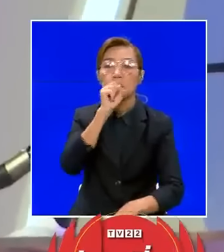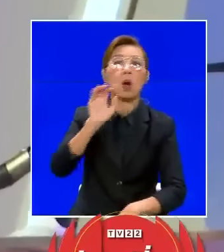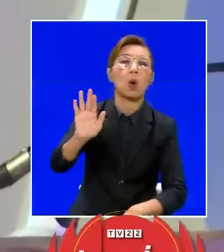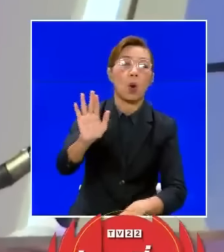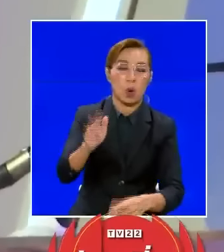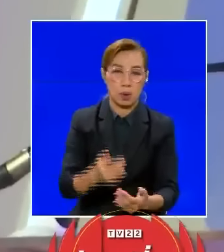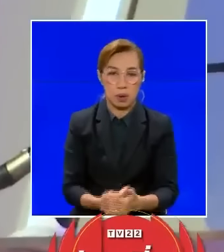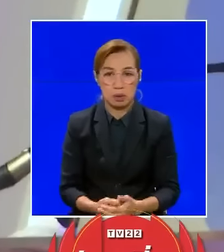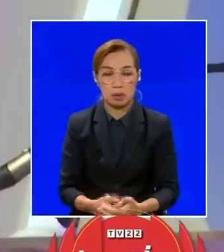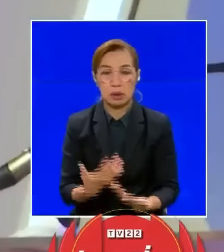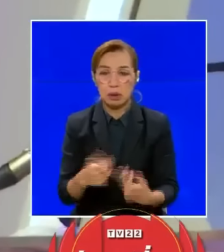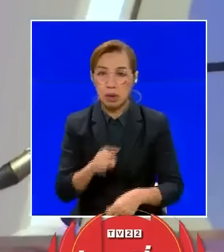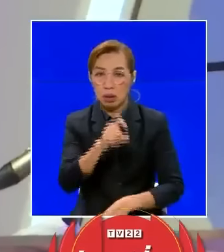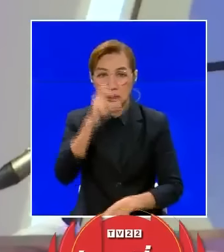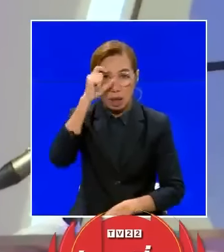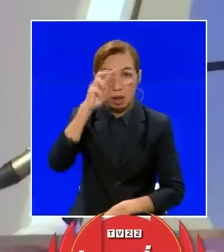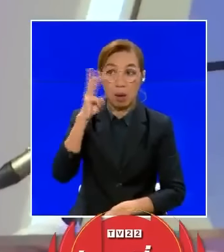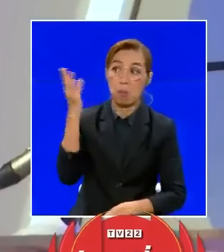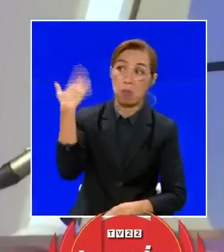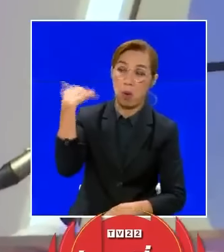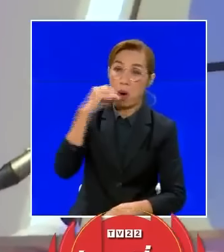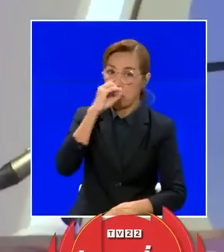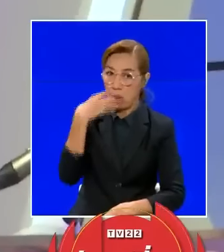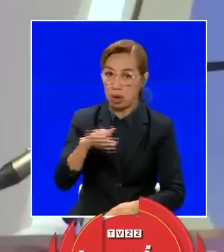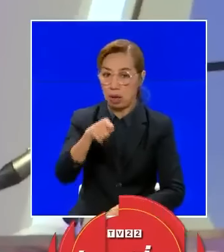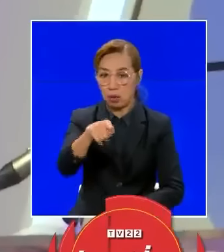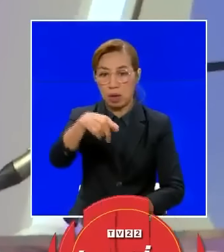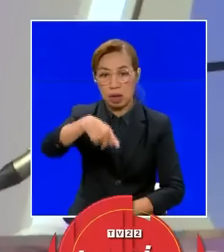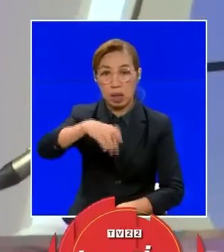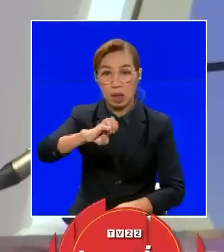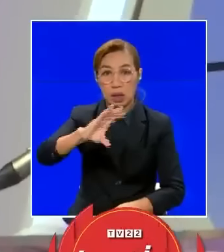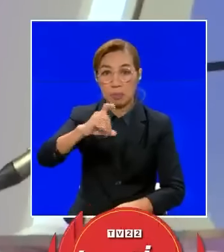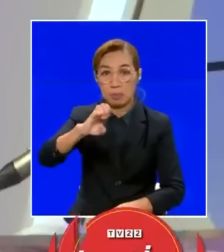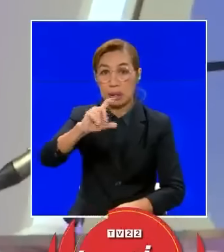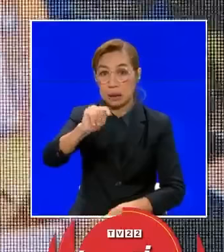ไปเนี่ยอาจารย์วิษณุเคยบอกนะว่าคุณพิชิตไม่ขาดคุณสม